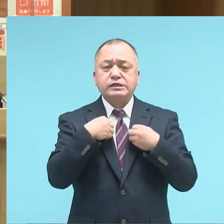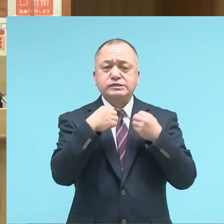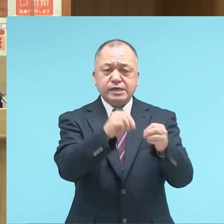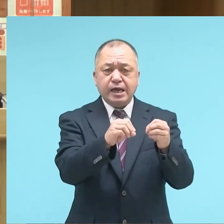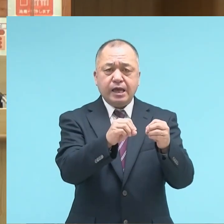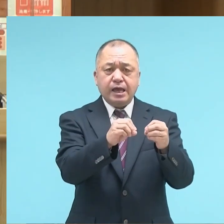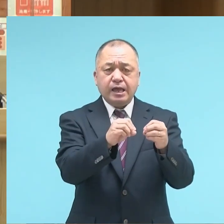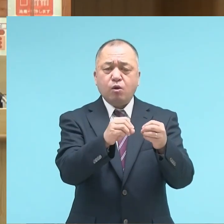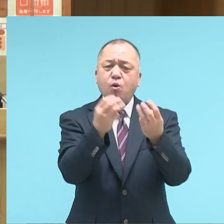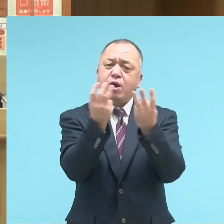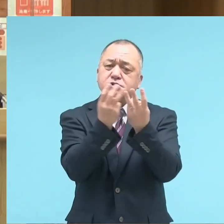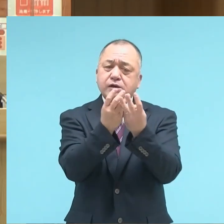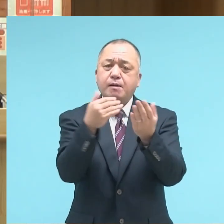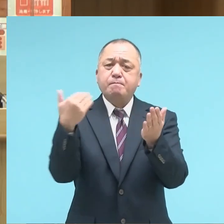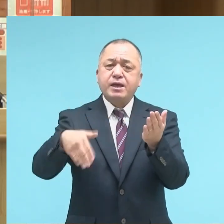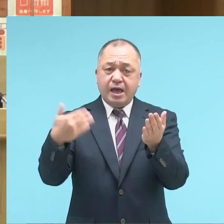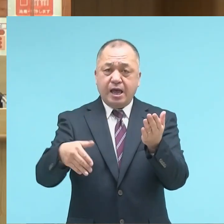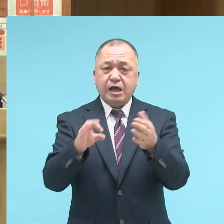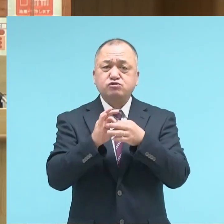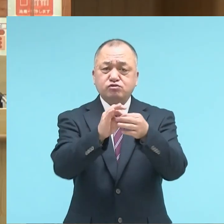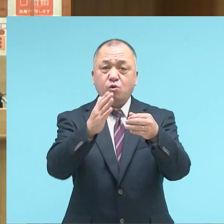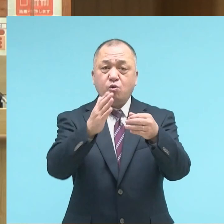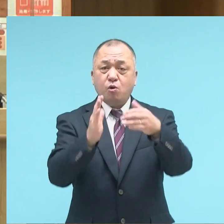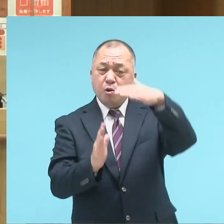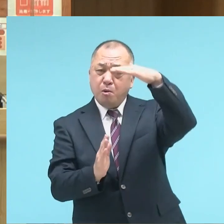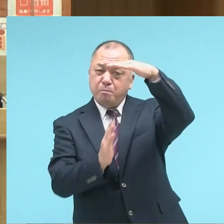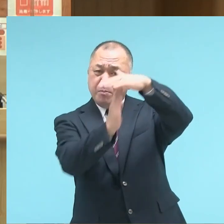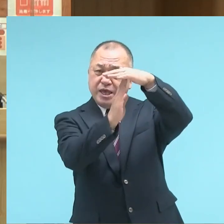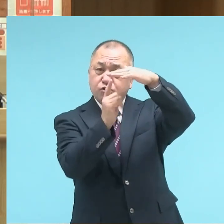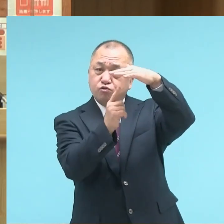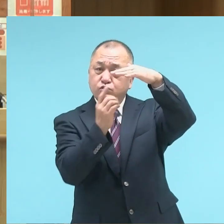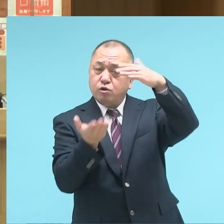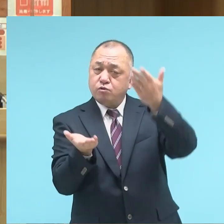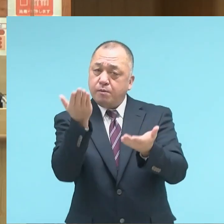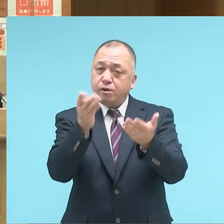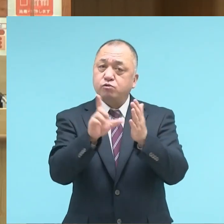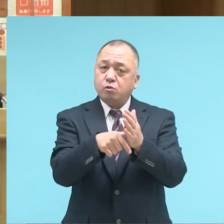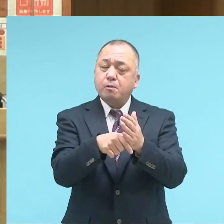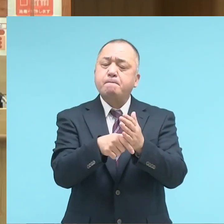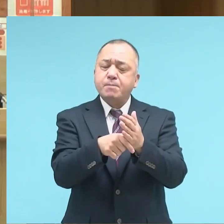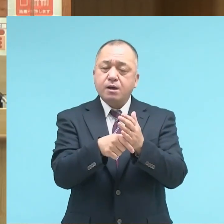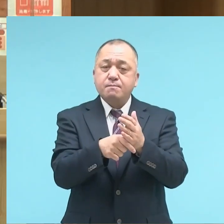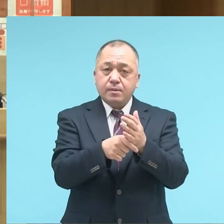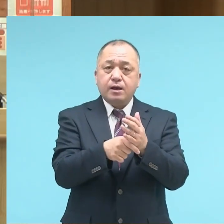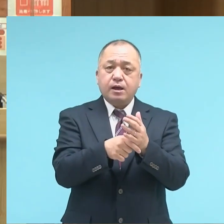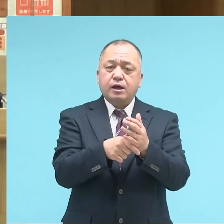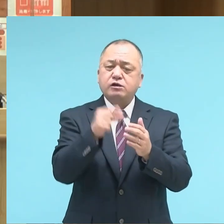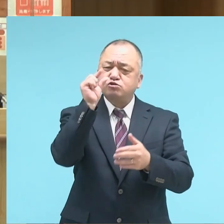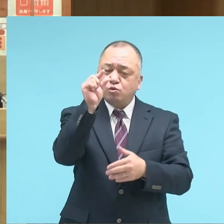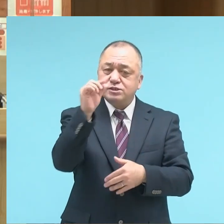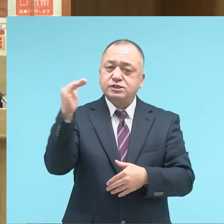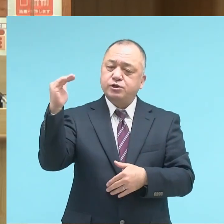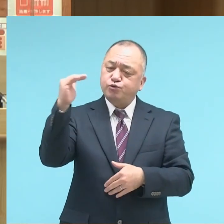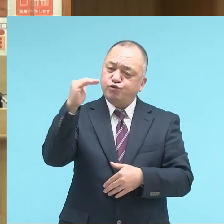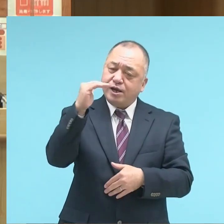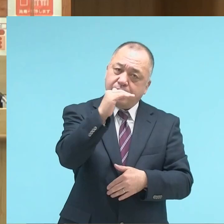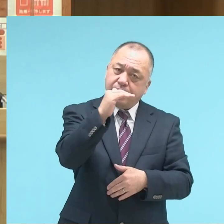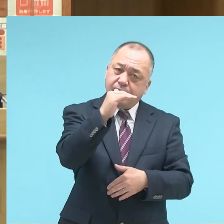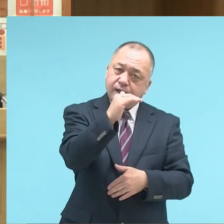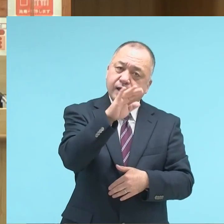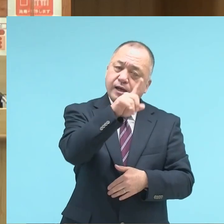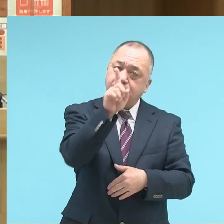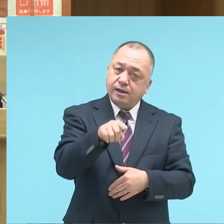は続いてはいますけれども、そういった意味ではピークの時と比較すると、一定程度緩やかになっていくということ